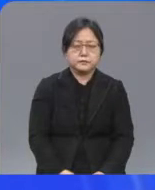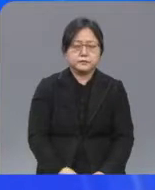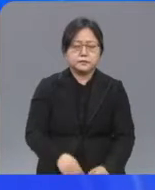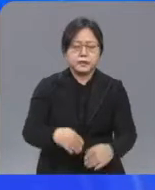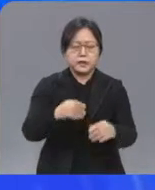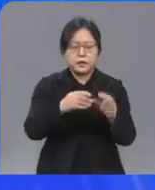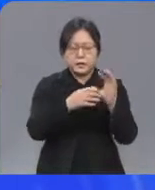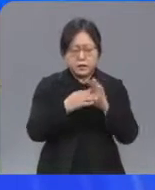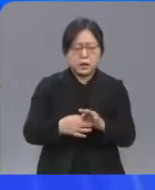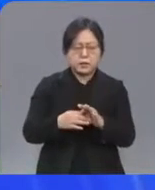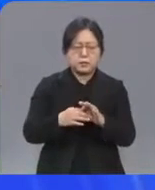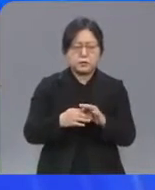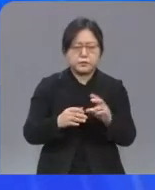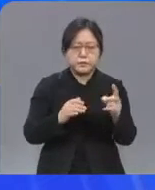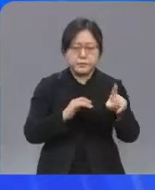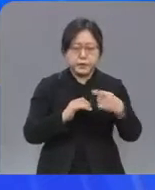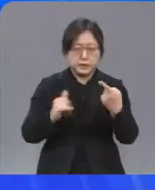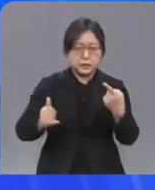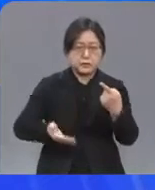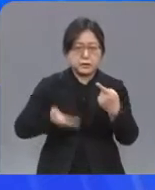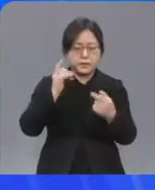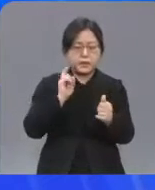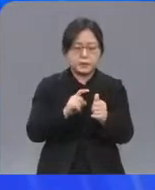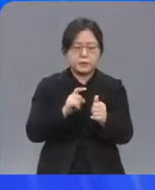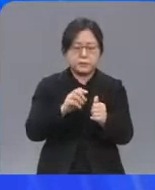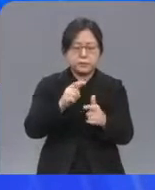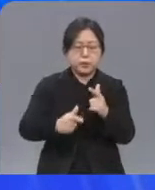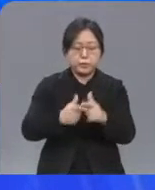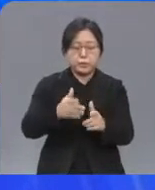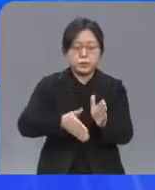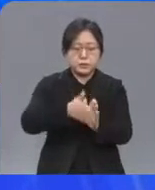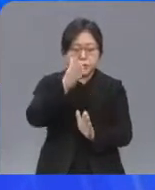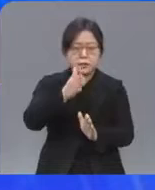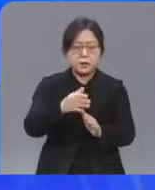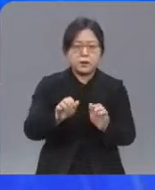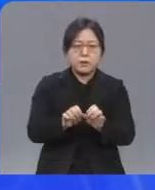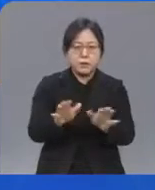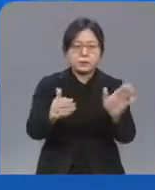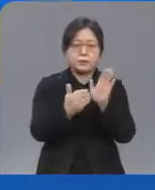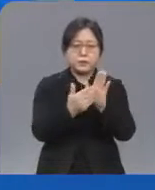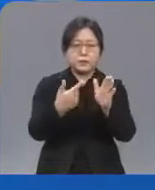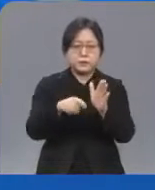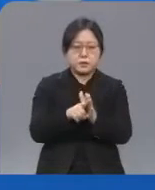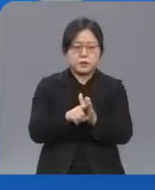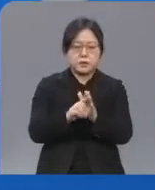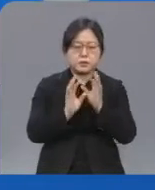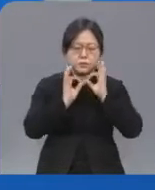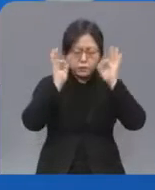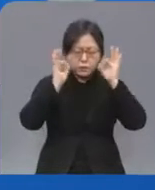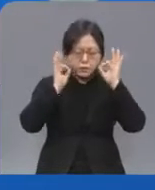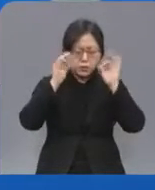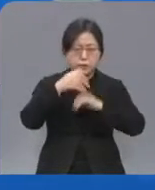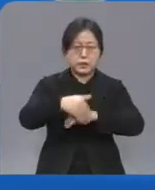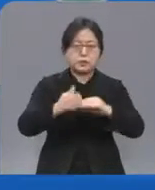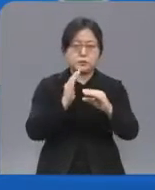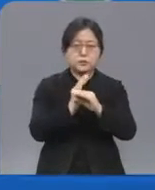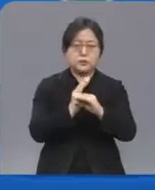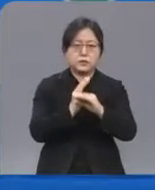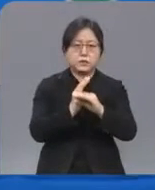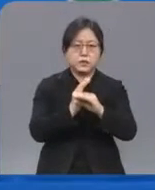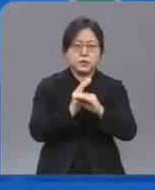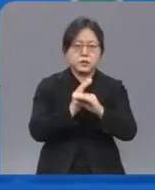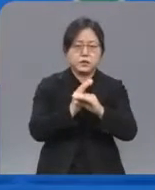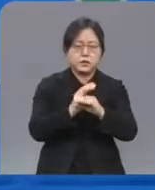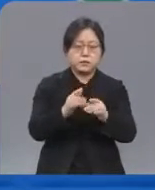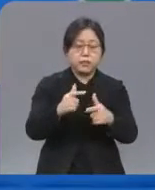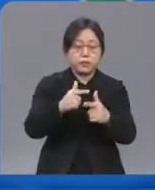연일 세 자릿수를 넘나드는 코로나19 신규 확진자가 나오고 있는 목포시가 확산 방지를 위해 총력 대응에 나섰습니다.